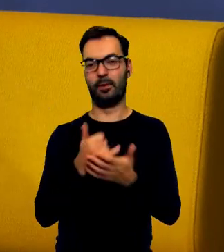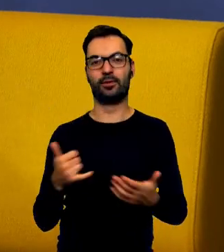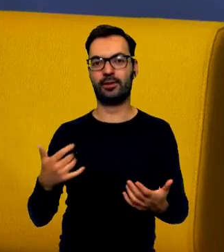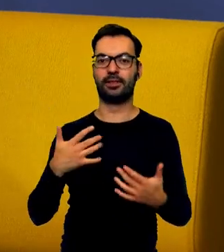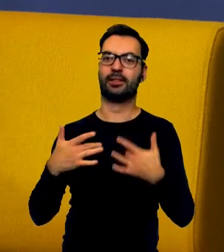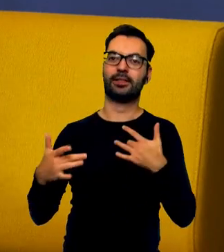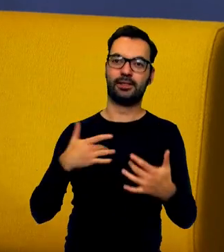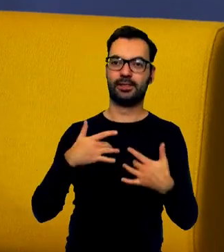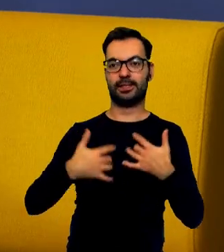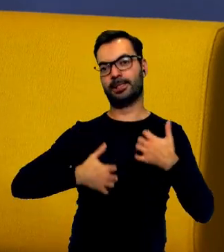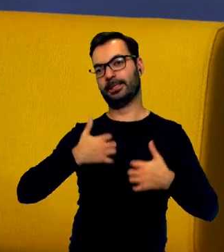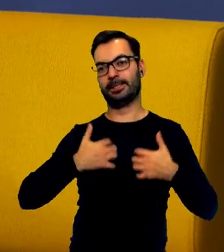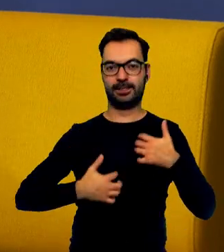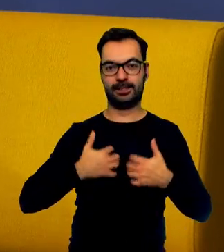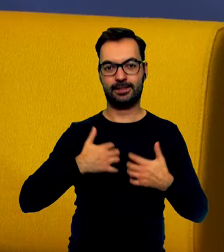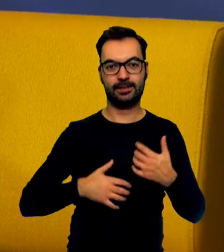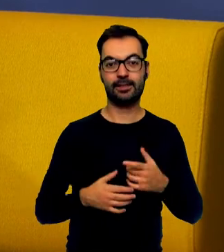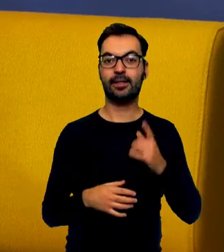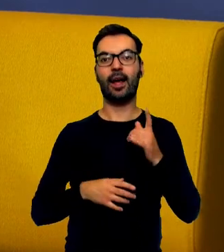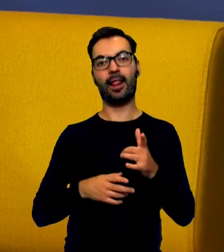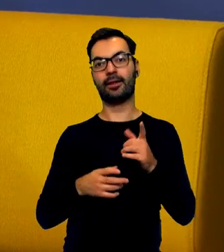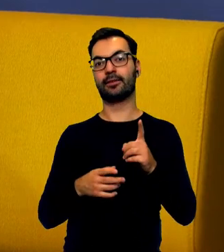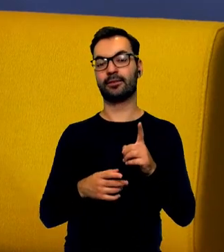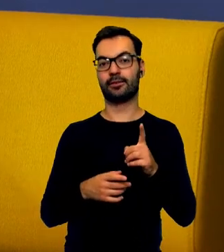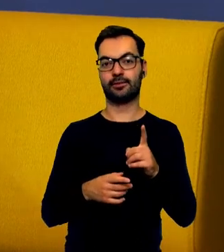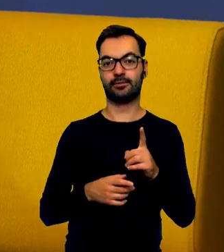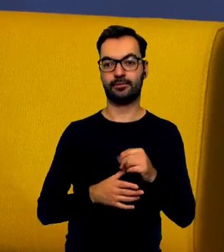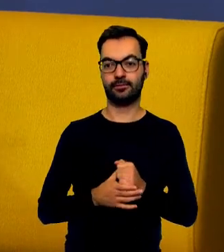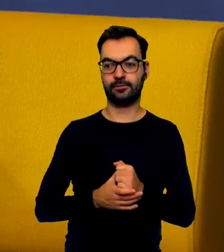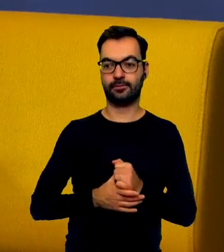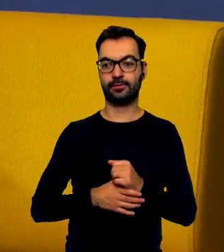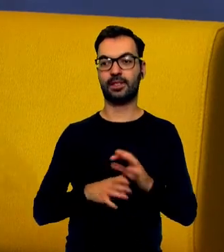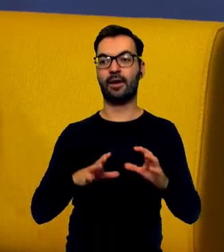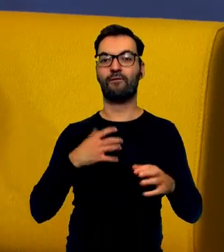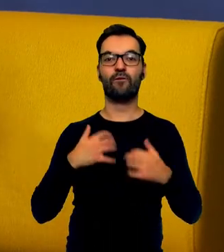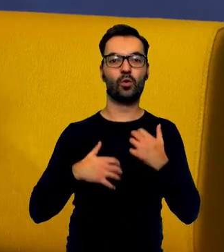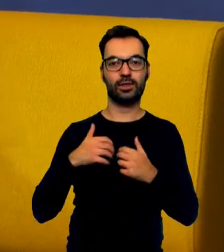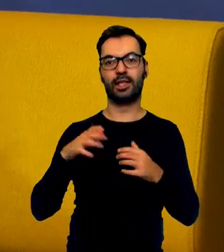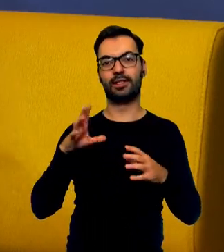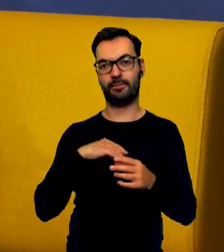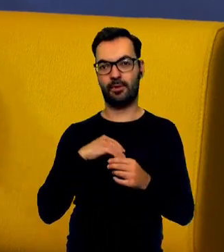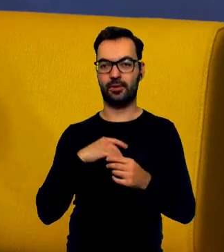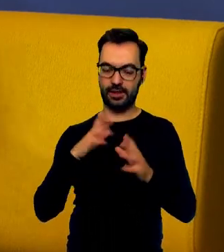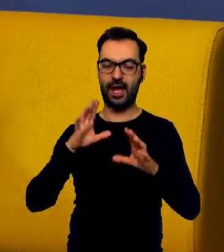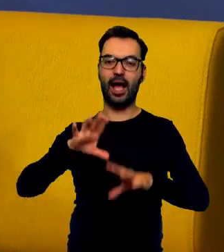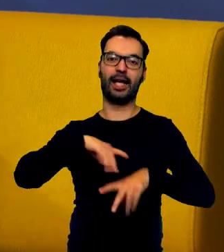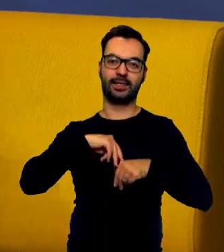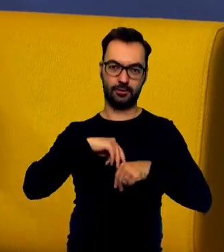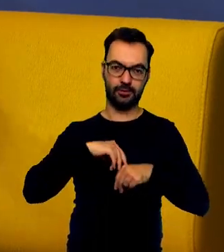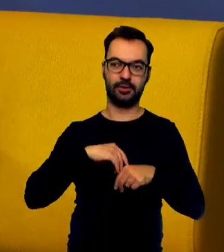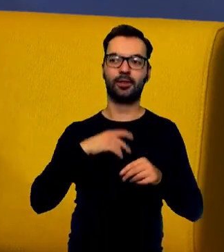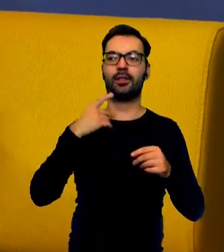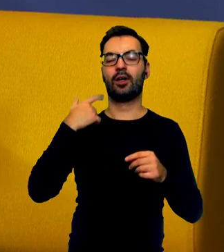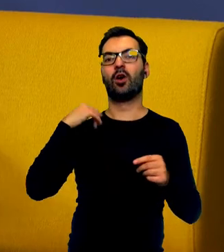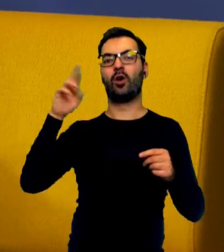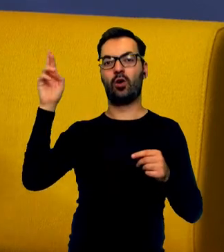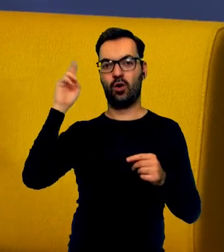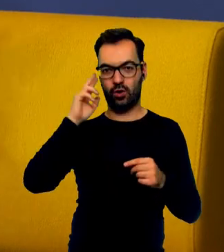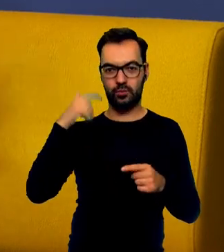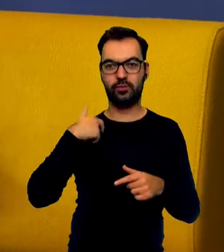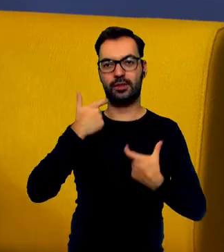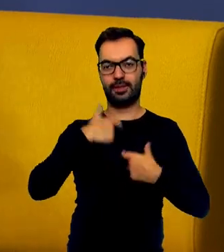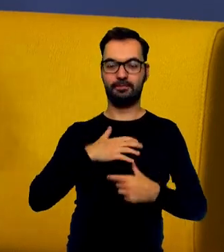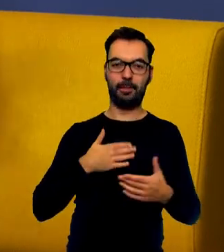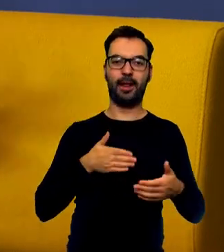i przeżywam jakiś rodzaj frustracji, ale no, mogę też tę frustrację jakoś przyjąć, bo rozumiejąc, że jestem